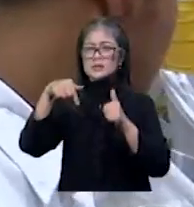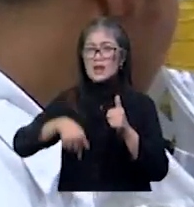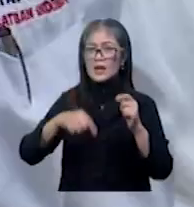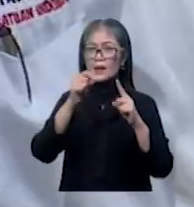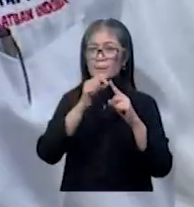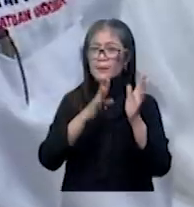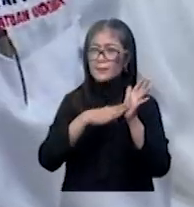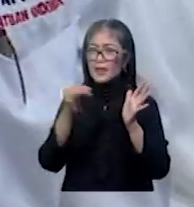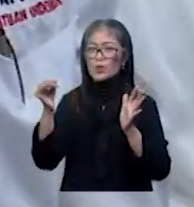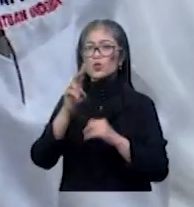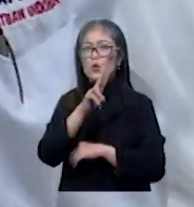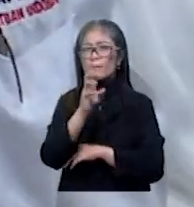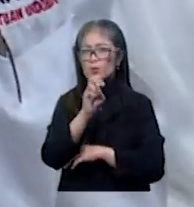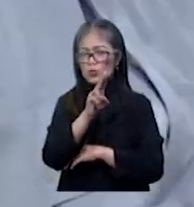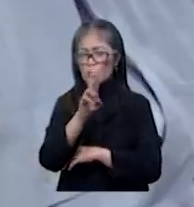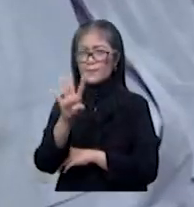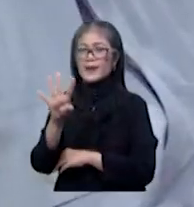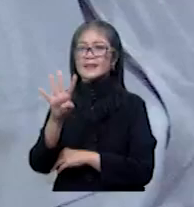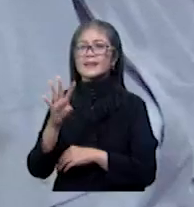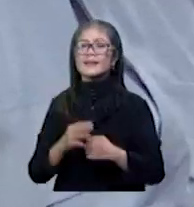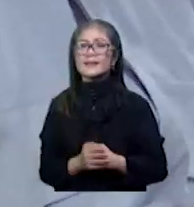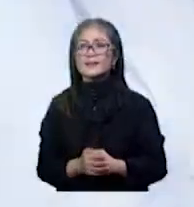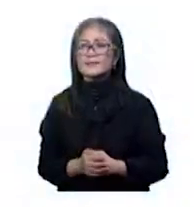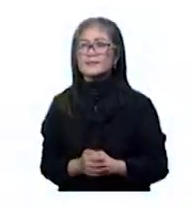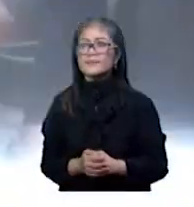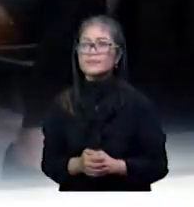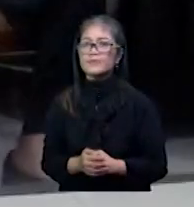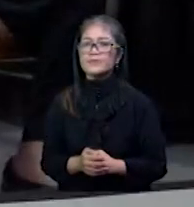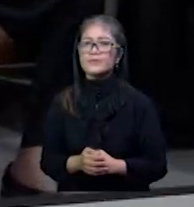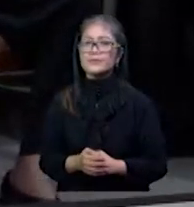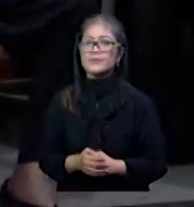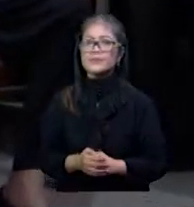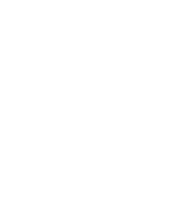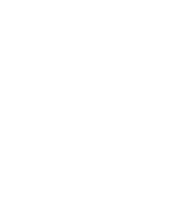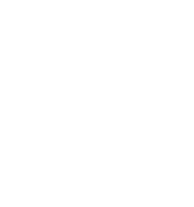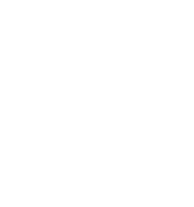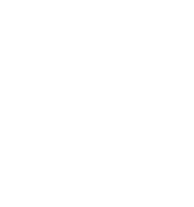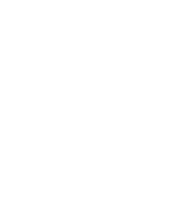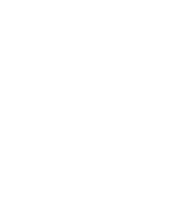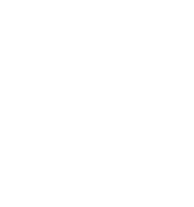Dari Semarang, Jawa Tengah, Taufik Budi Nur Cahyanto dan Fakih Satrio, iNews melaporkan.